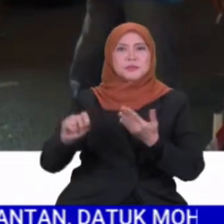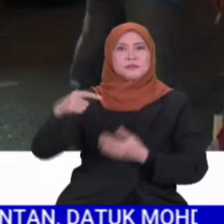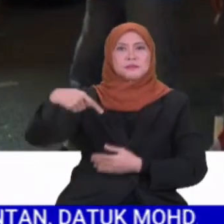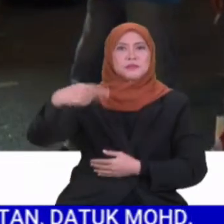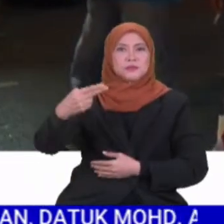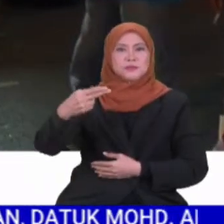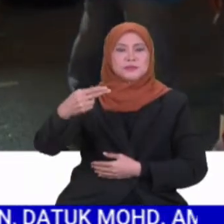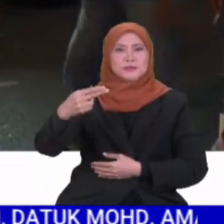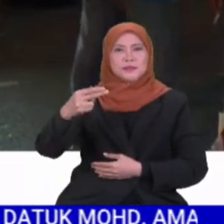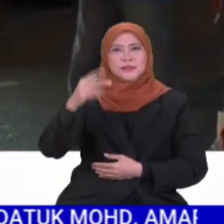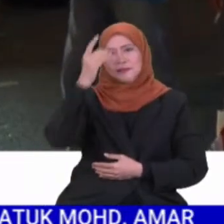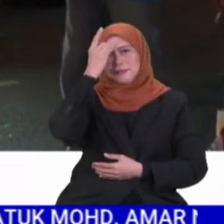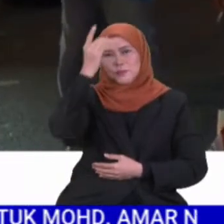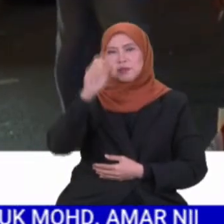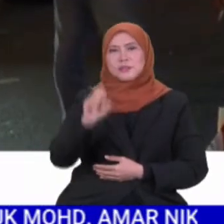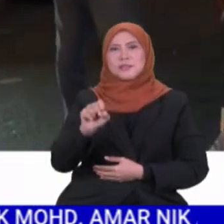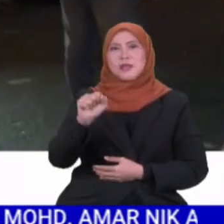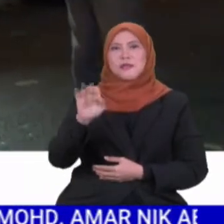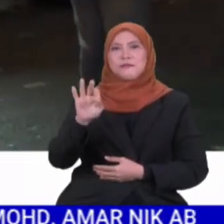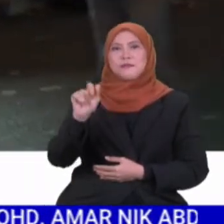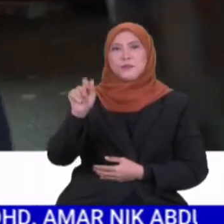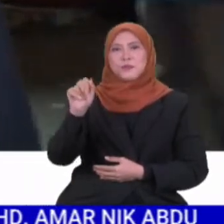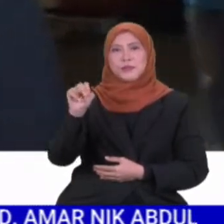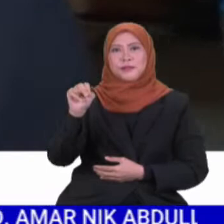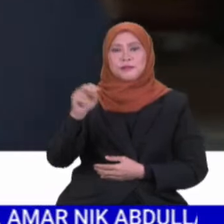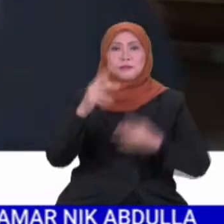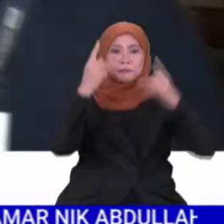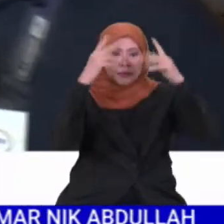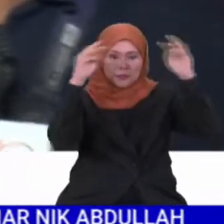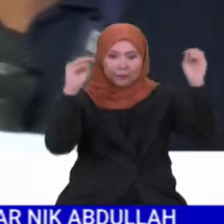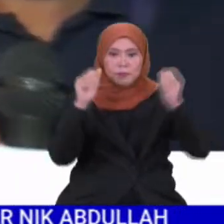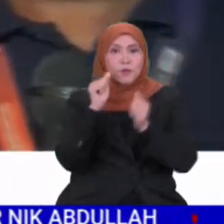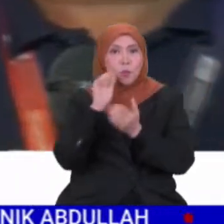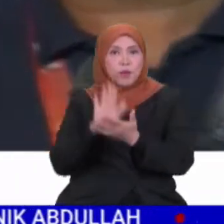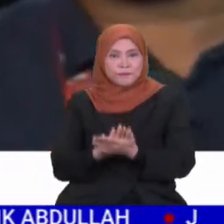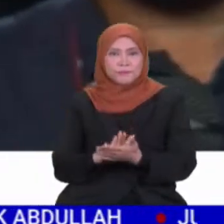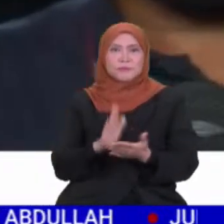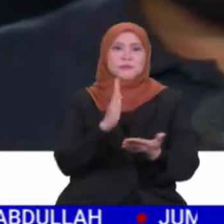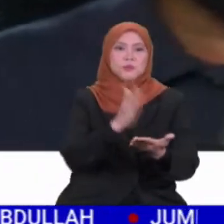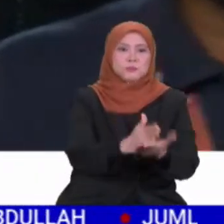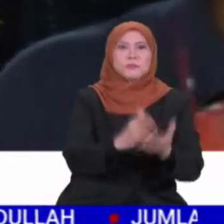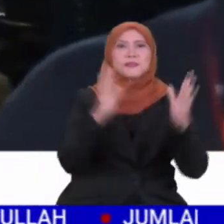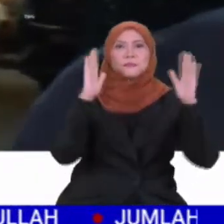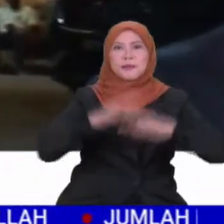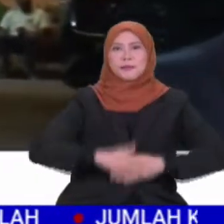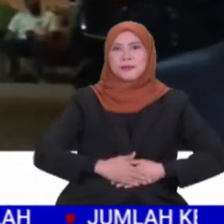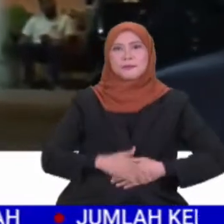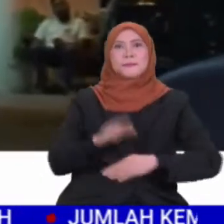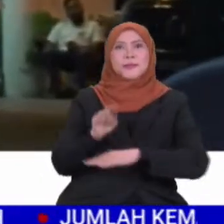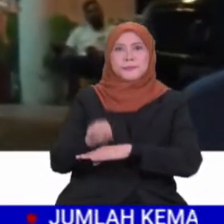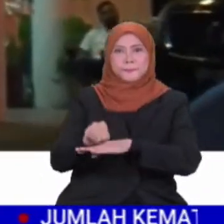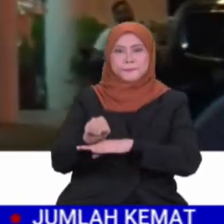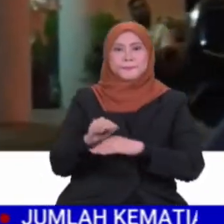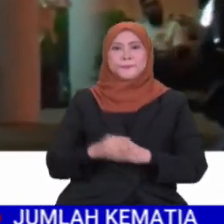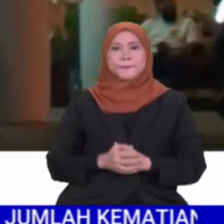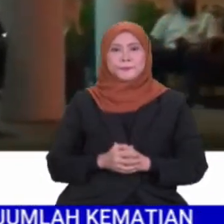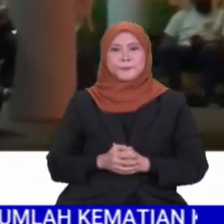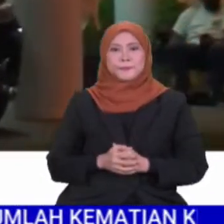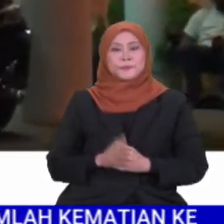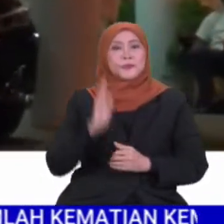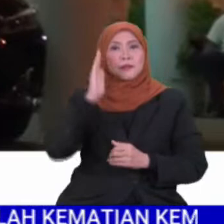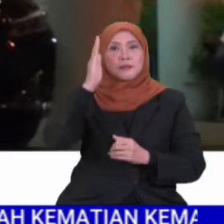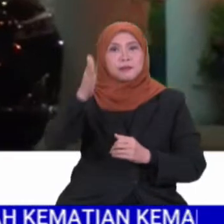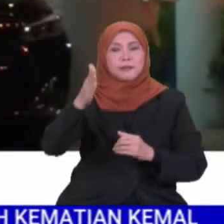Harapan Datuk Seri Saifuddin Nasution. Perdana Menteri dan isteri singgah sebentar untuk solat maghrib dan difahamkan